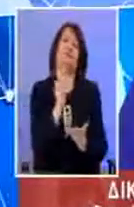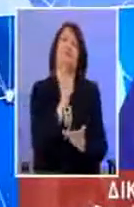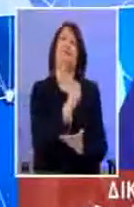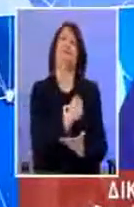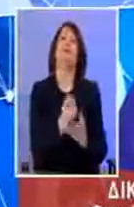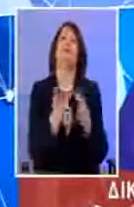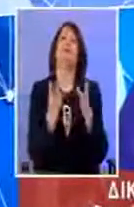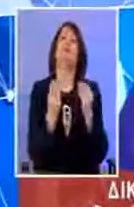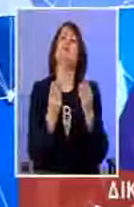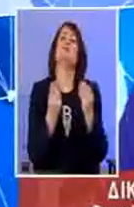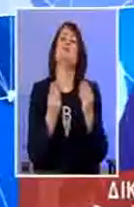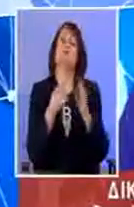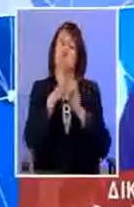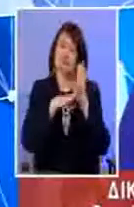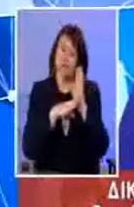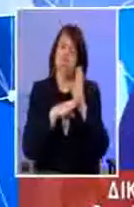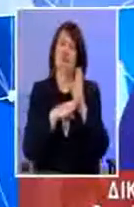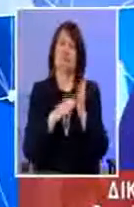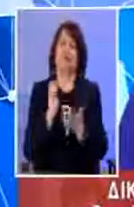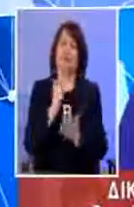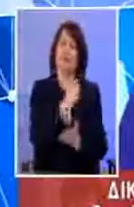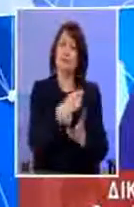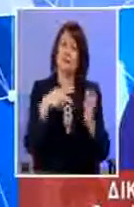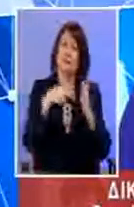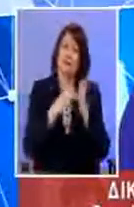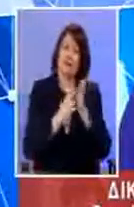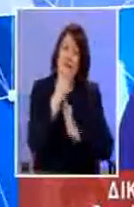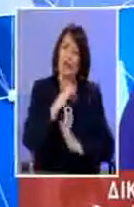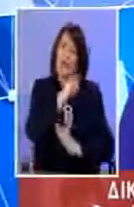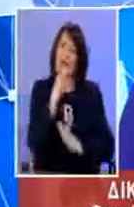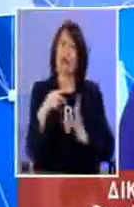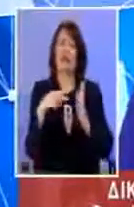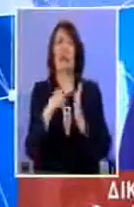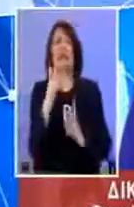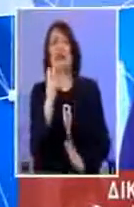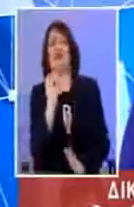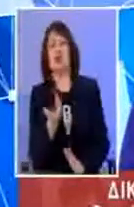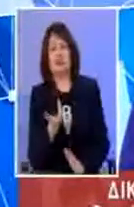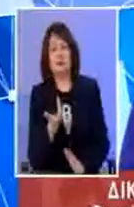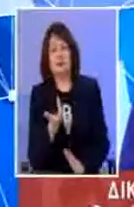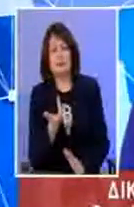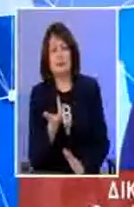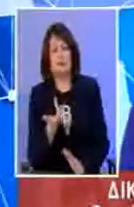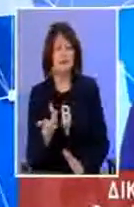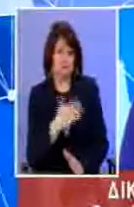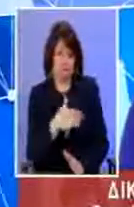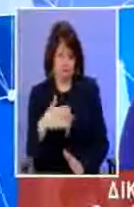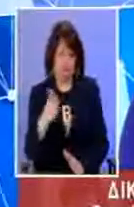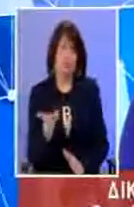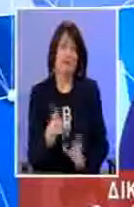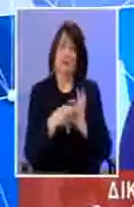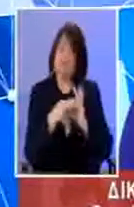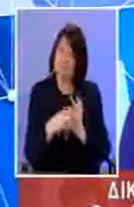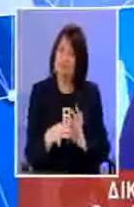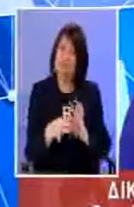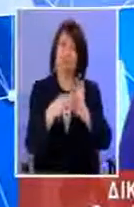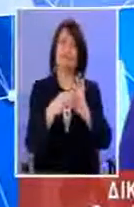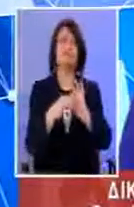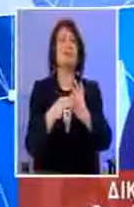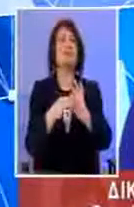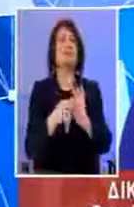πολυετούς δημοσιονομικού προγράμματος από το 2014 μέχρι το 2020 και βέβαια ως συνέχεια των κατευθύνσεων